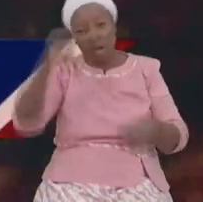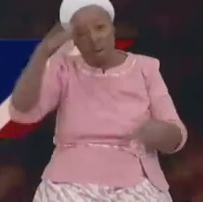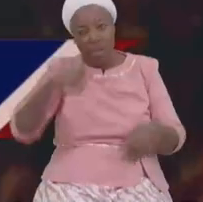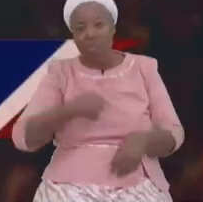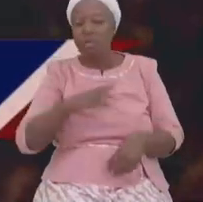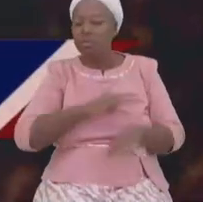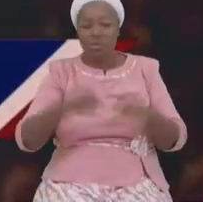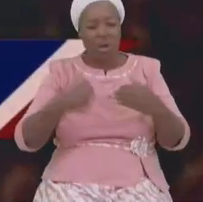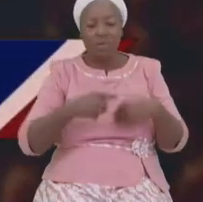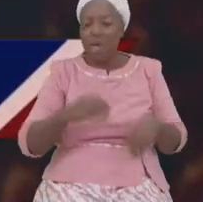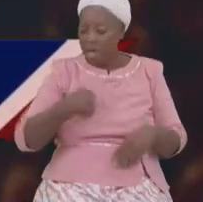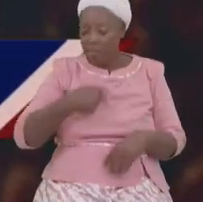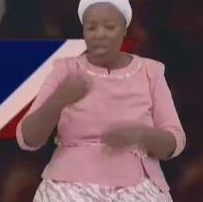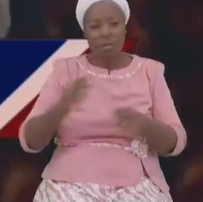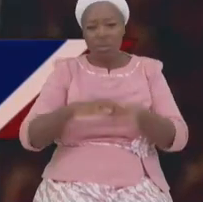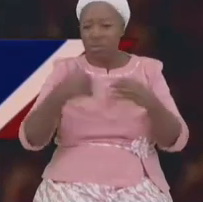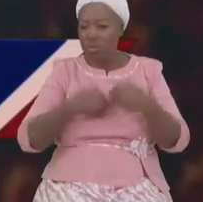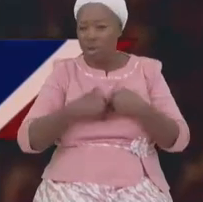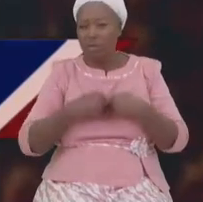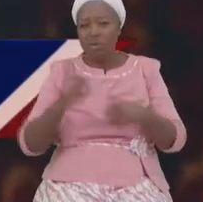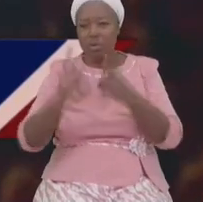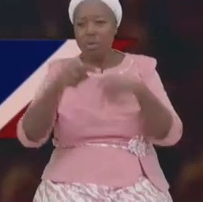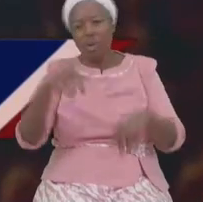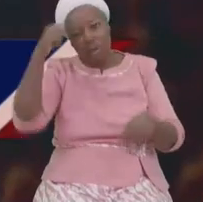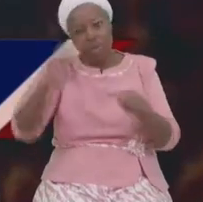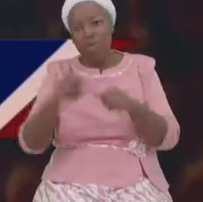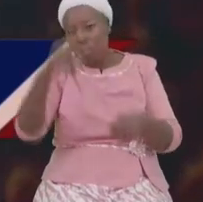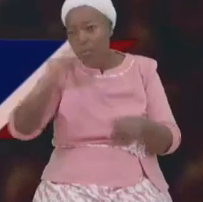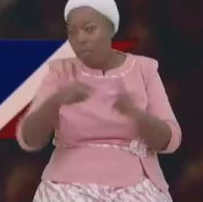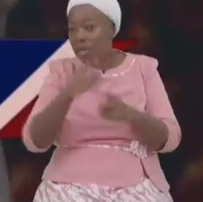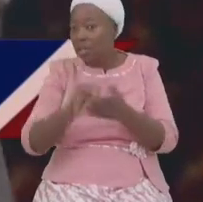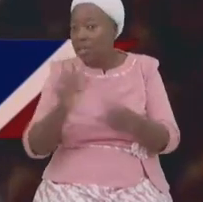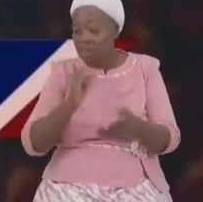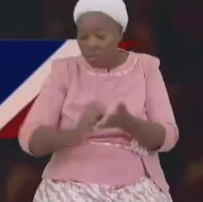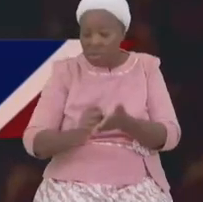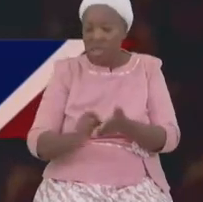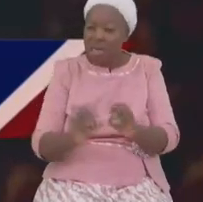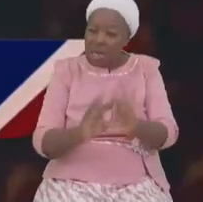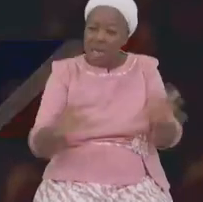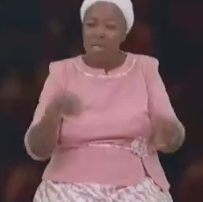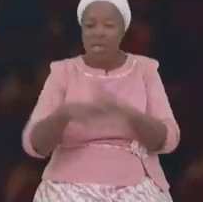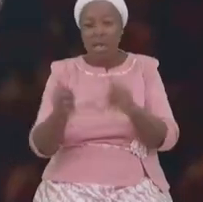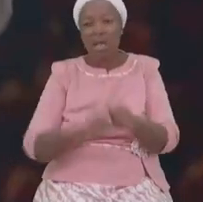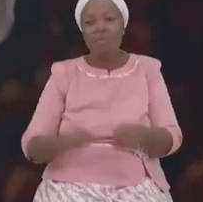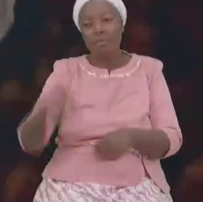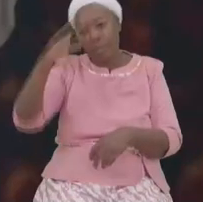rappeler lorsque cela est écrit clairement dans chaque cœur. Et aidé.